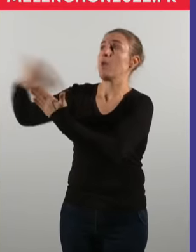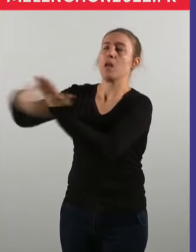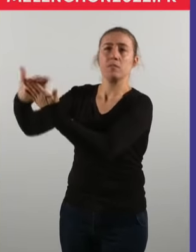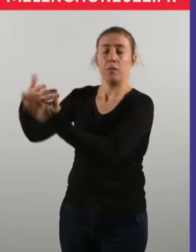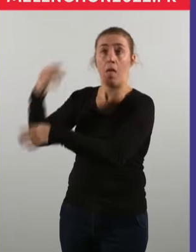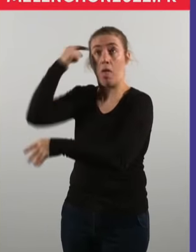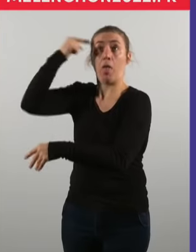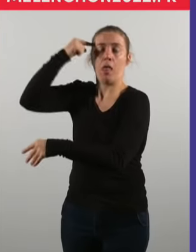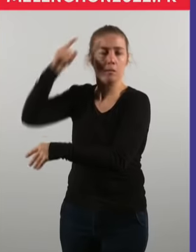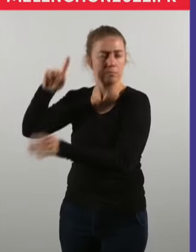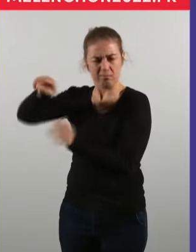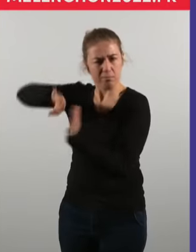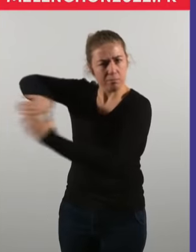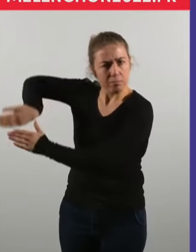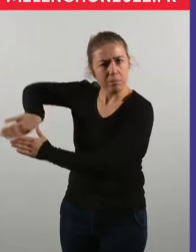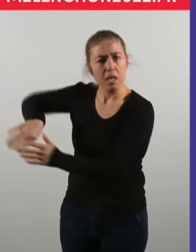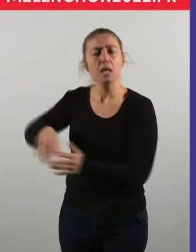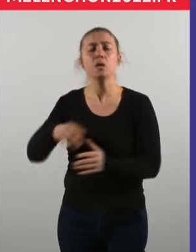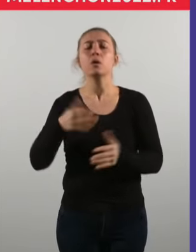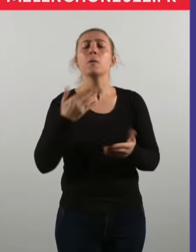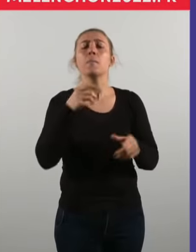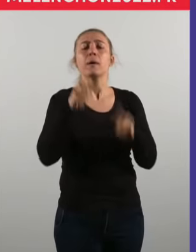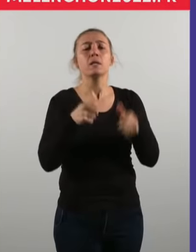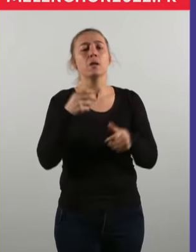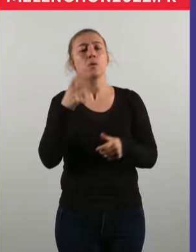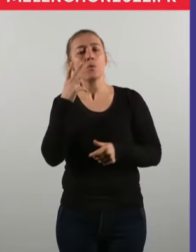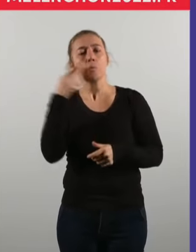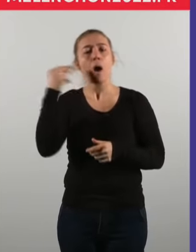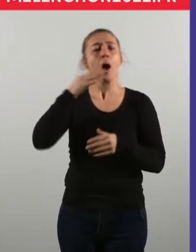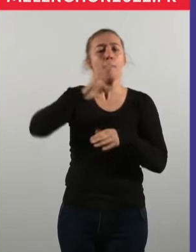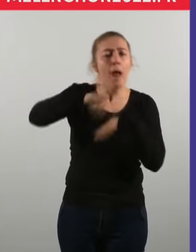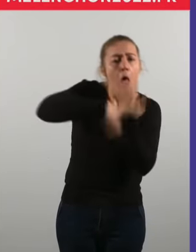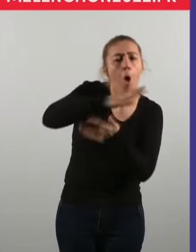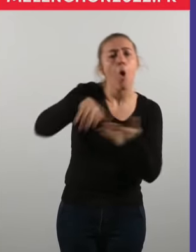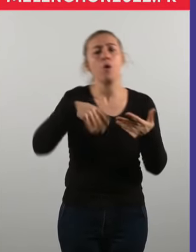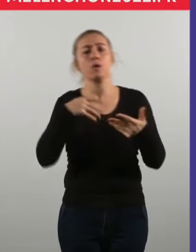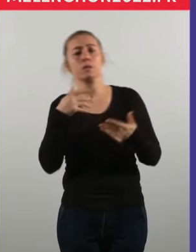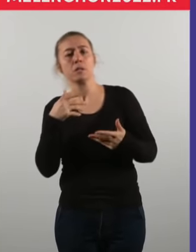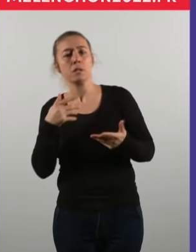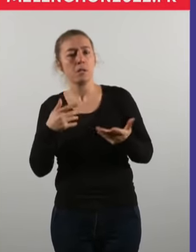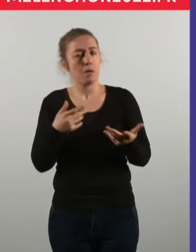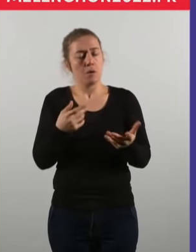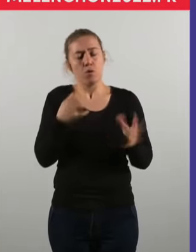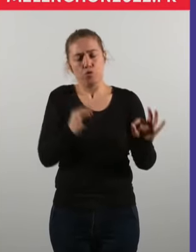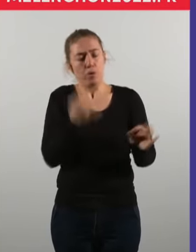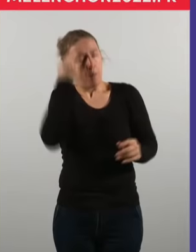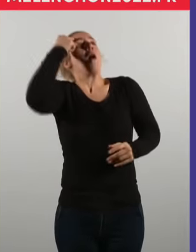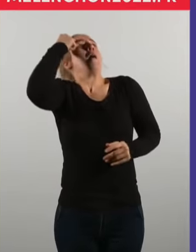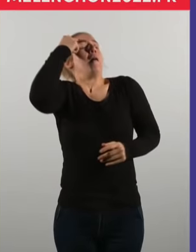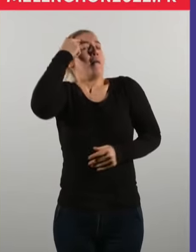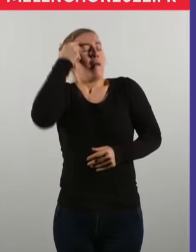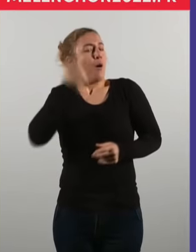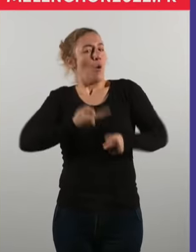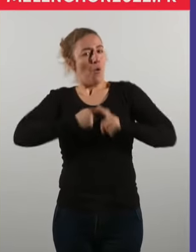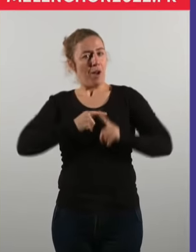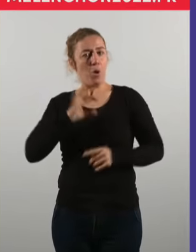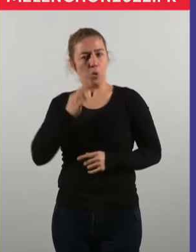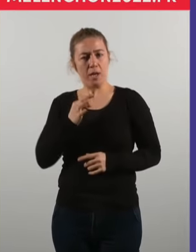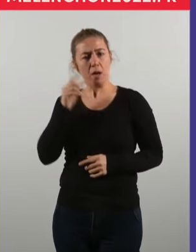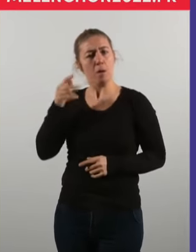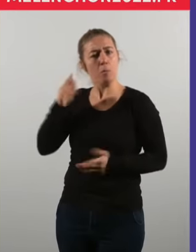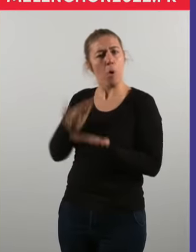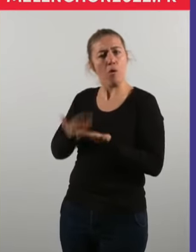que le concept de créolisation porté par Jean-Luc Mélenchon me parle et que je le vis et que je le vois se déployer dans ma